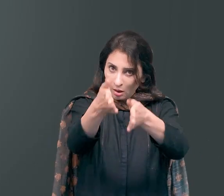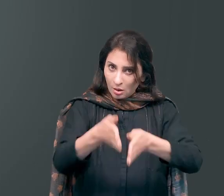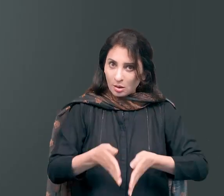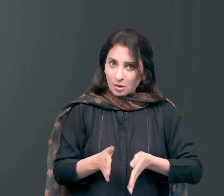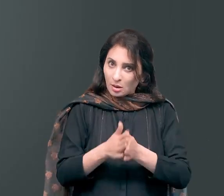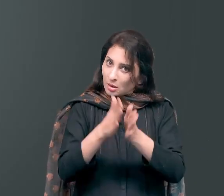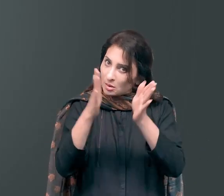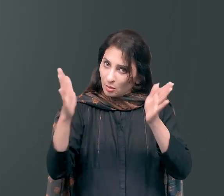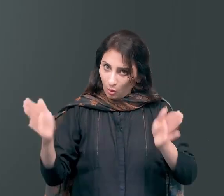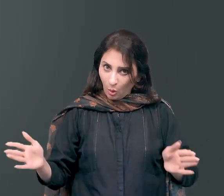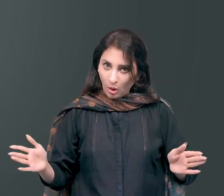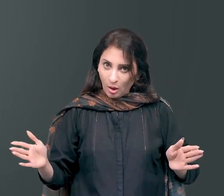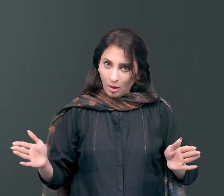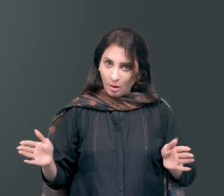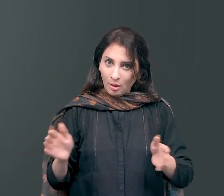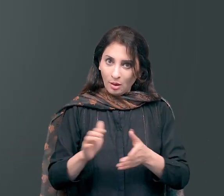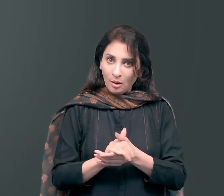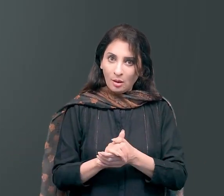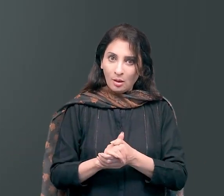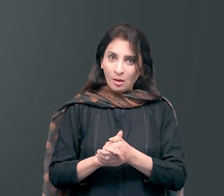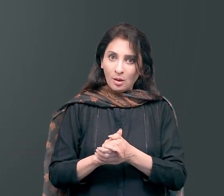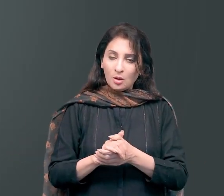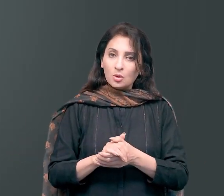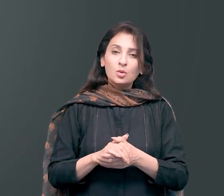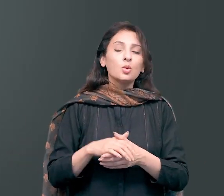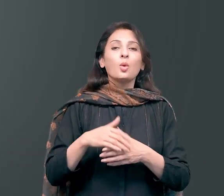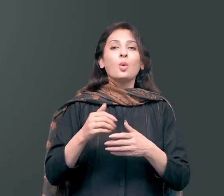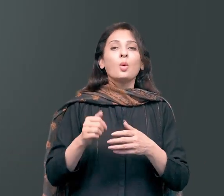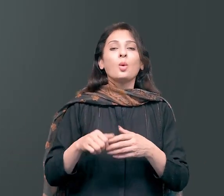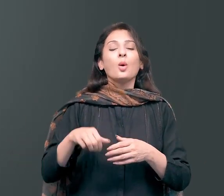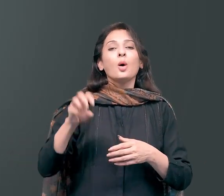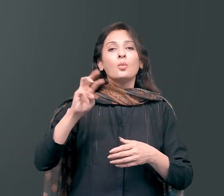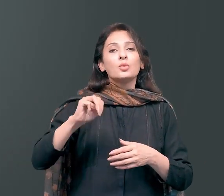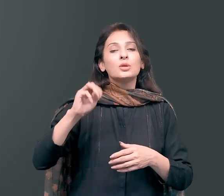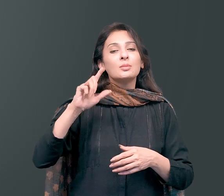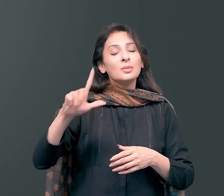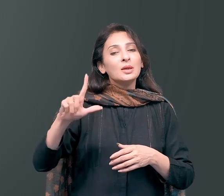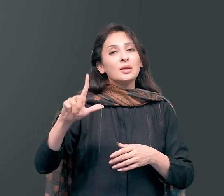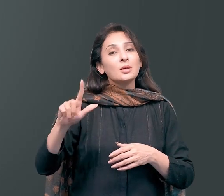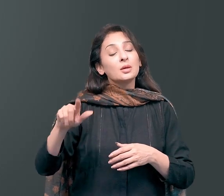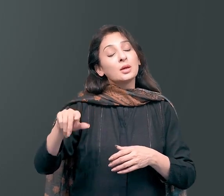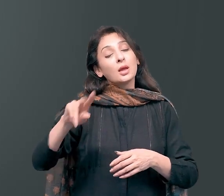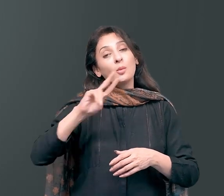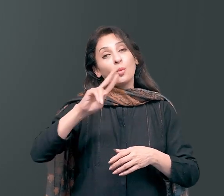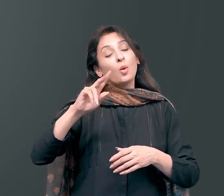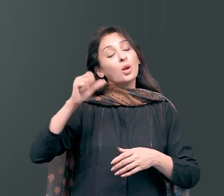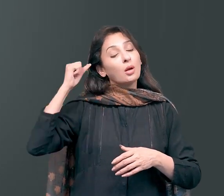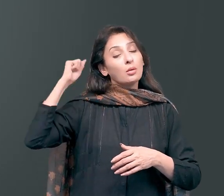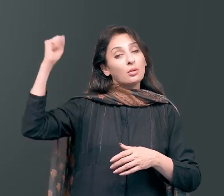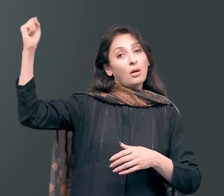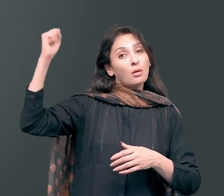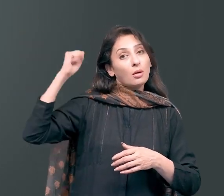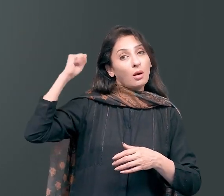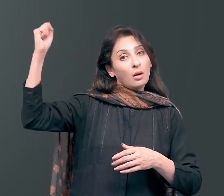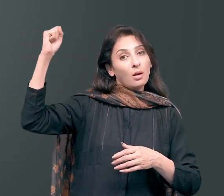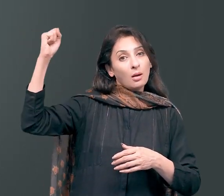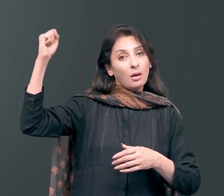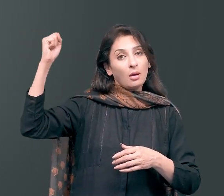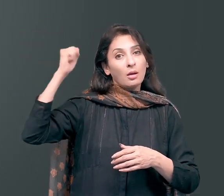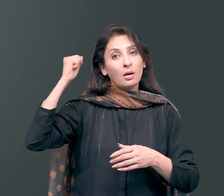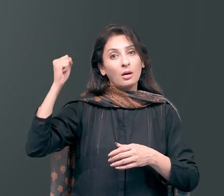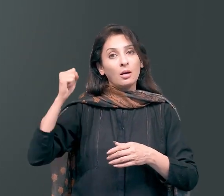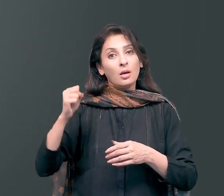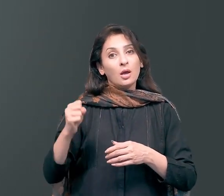ہندوستان تقسیم ہوگا، کیا پاکستان بنے گا۔ مسلم لیگ کا ایک ہی نعرہ تھا کہ بٹ کے رہے